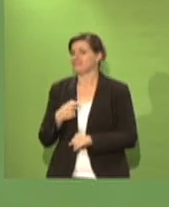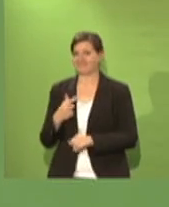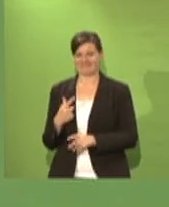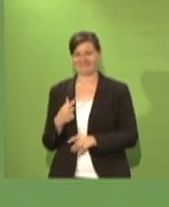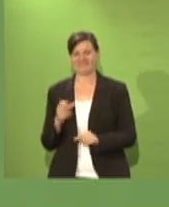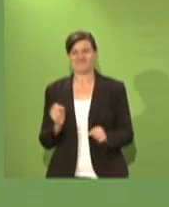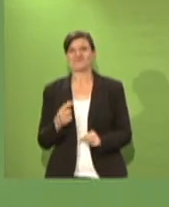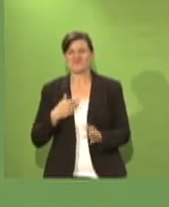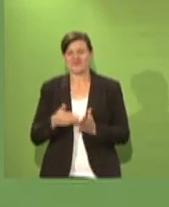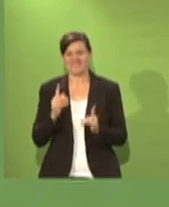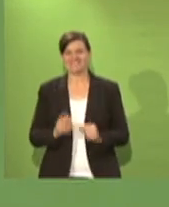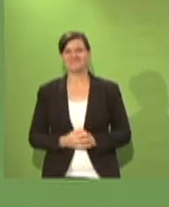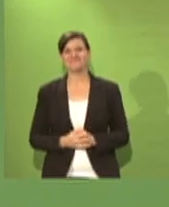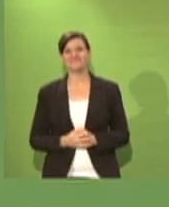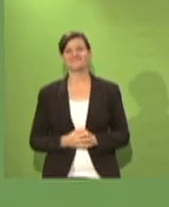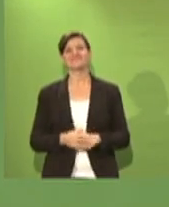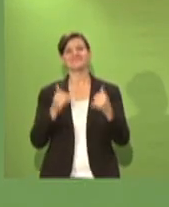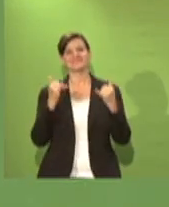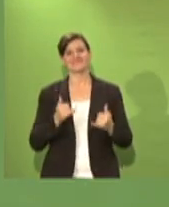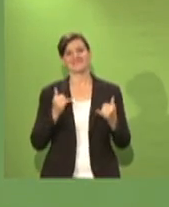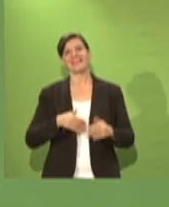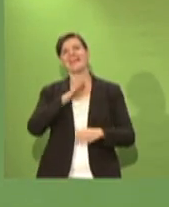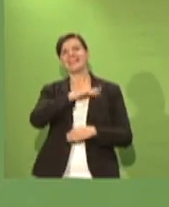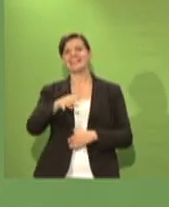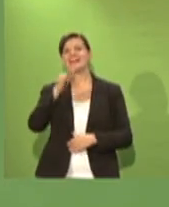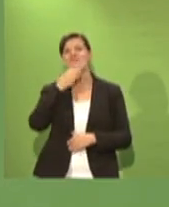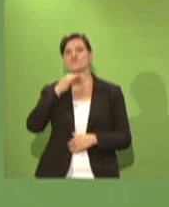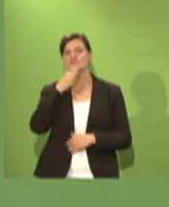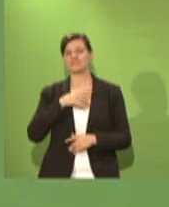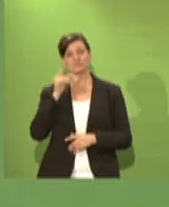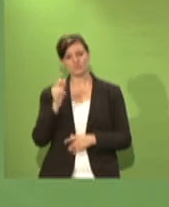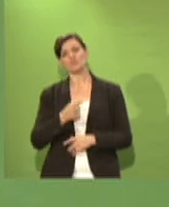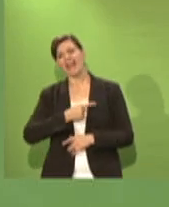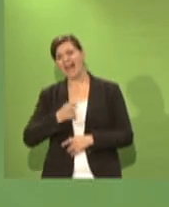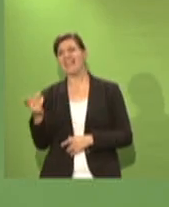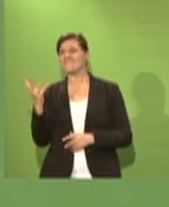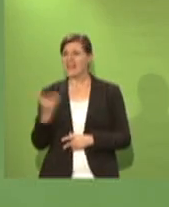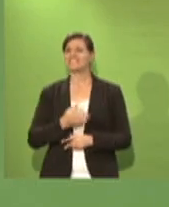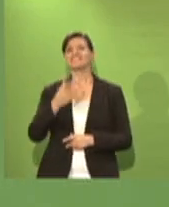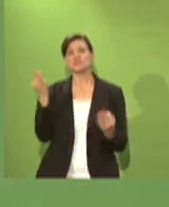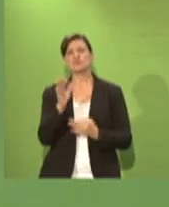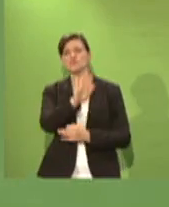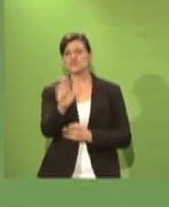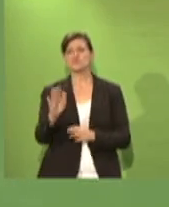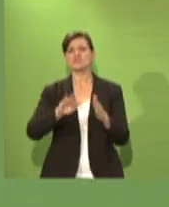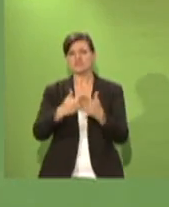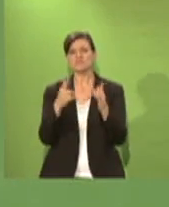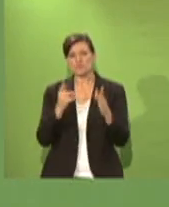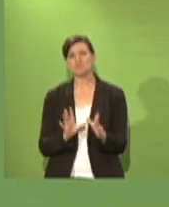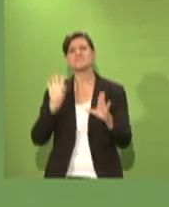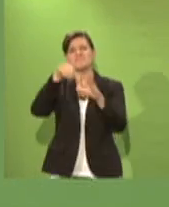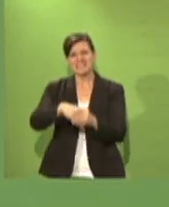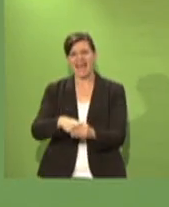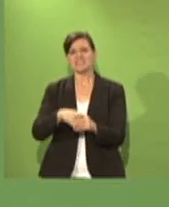Kinder und Jugendliche sind umfassend und rechtzeitig bei allen Belangen, die sie betreffen, zu beteiligen. Und das muss endlich